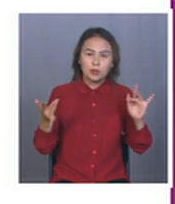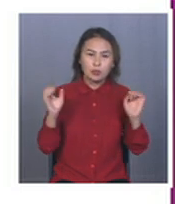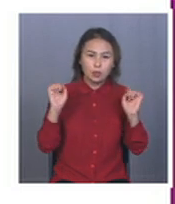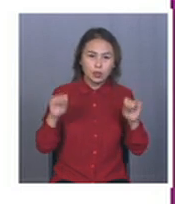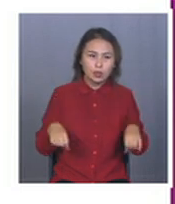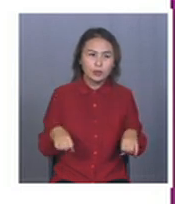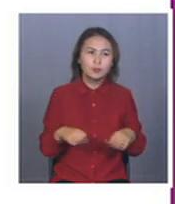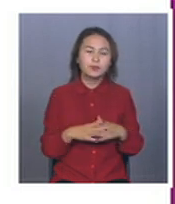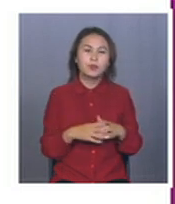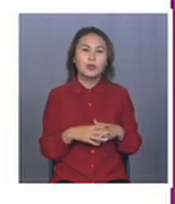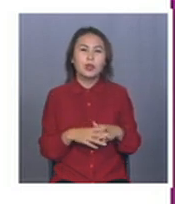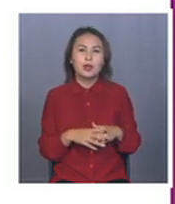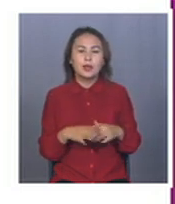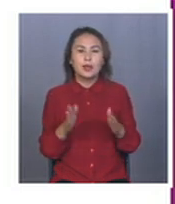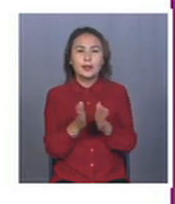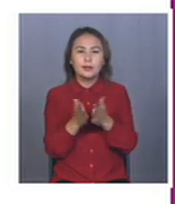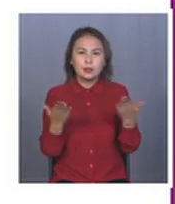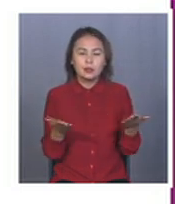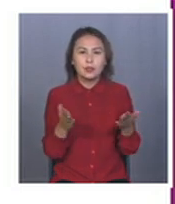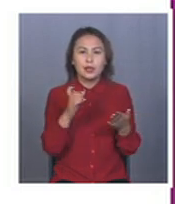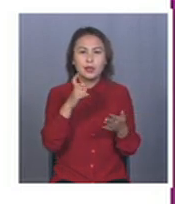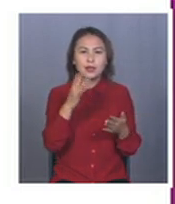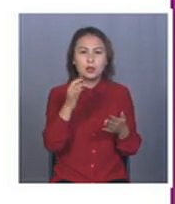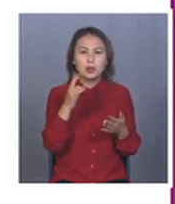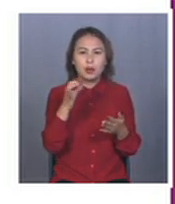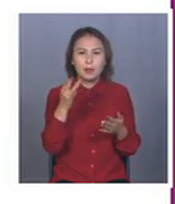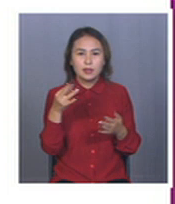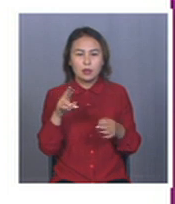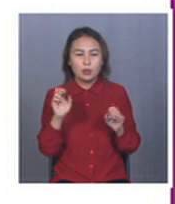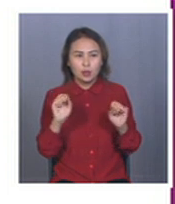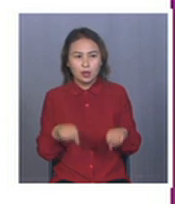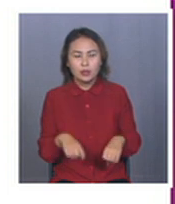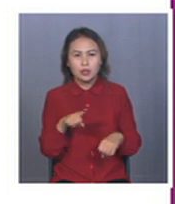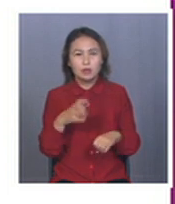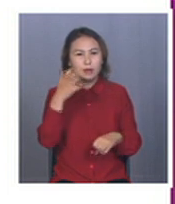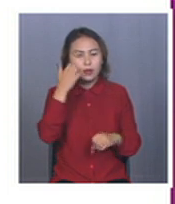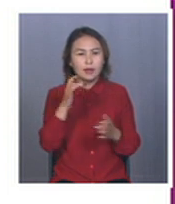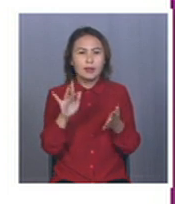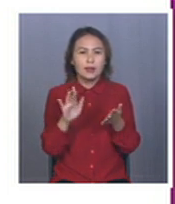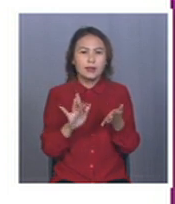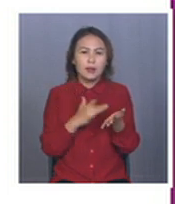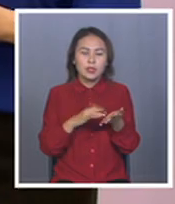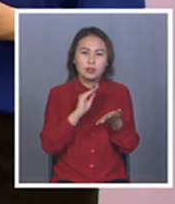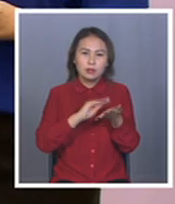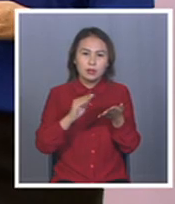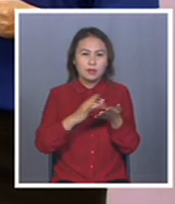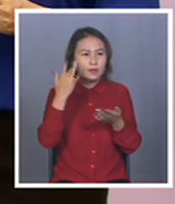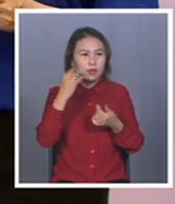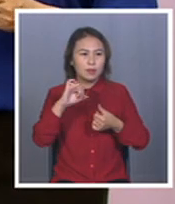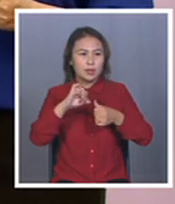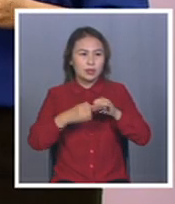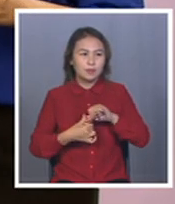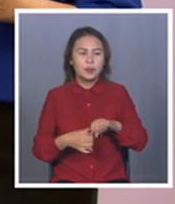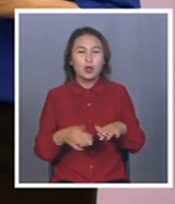пайдаланыңдар және энциклопедияны пайдалануға болады. Және соларды дәптерлеріңе жазып жүріңдер. Балалар,